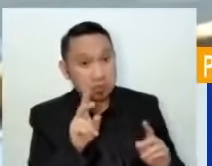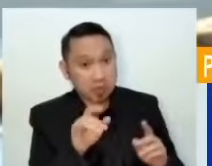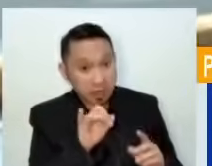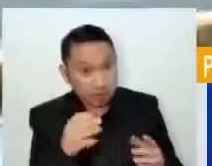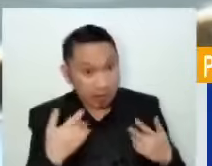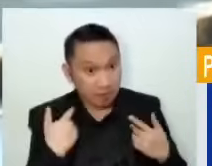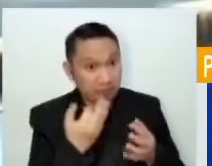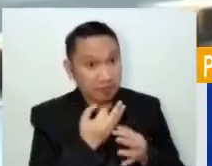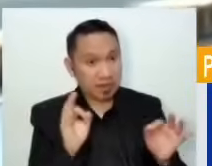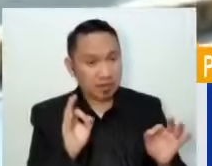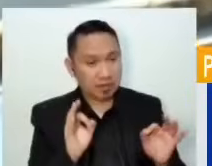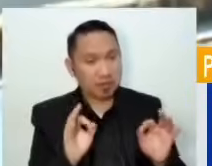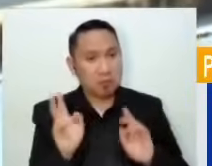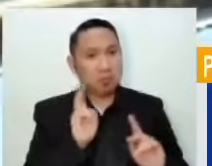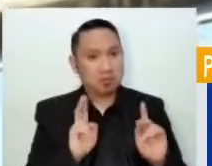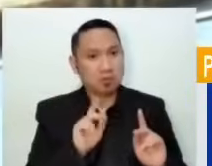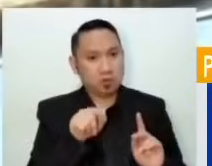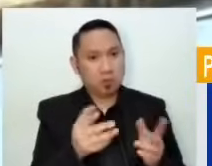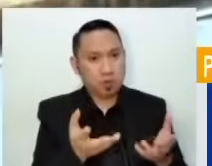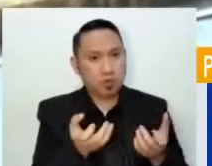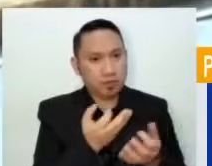may bayad. Kaya po,